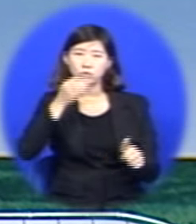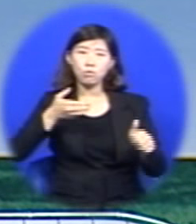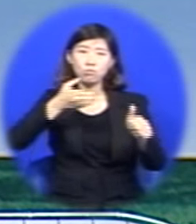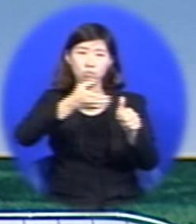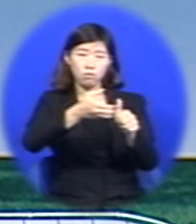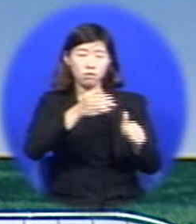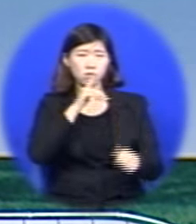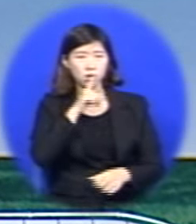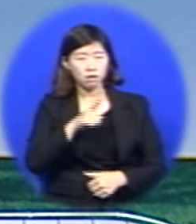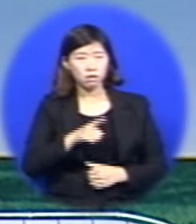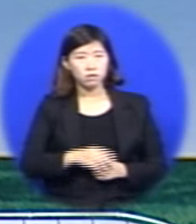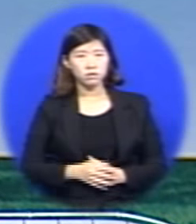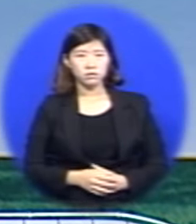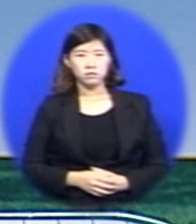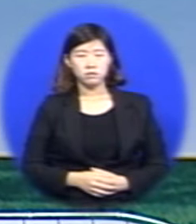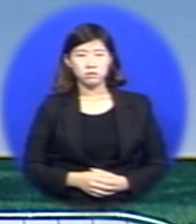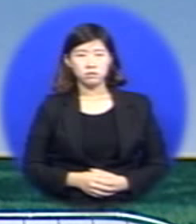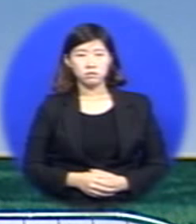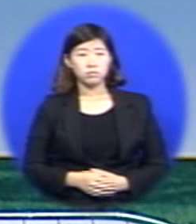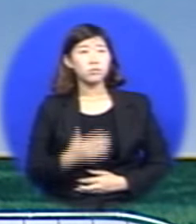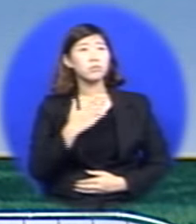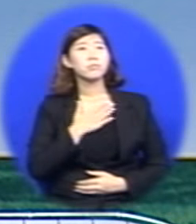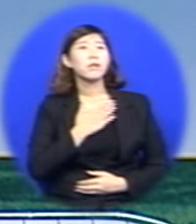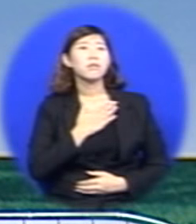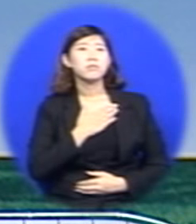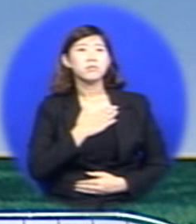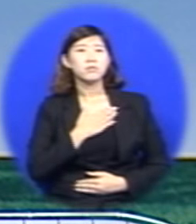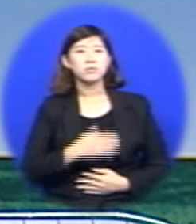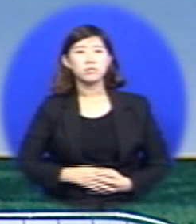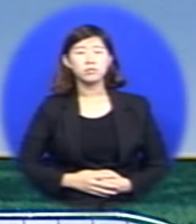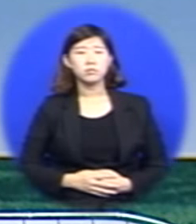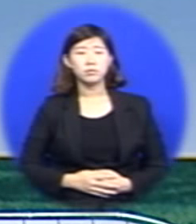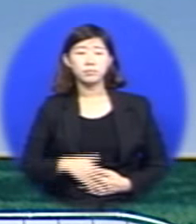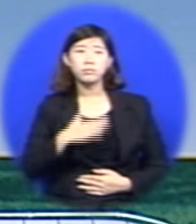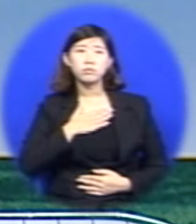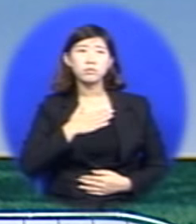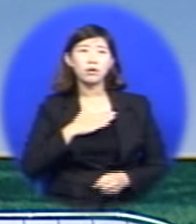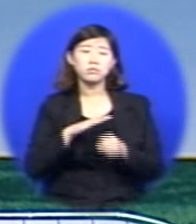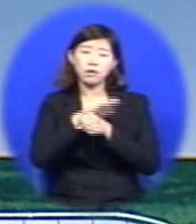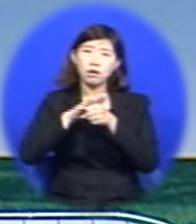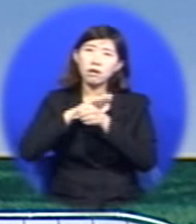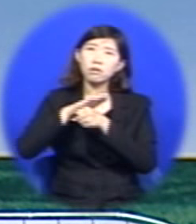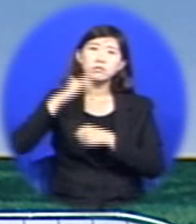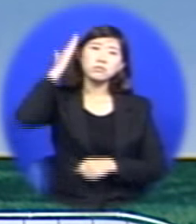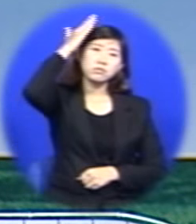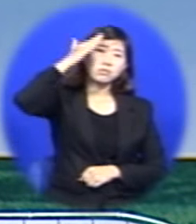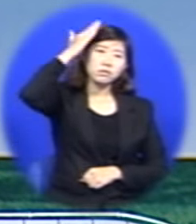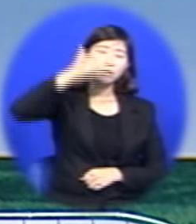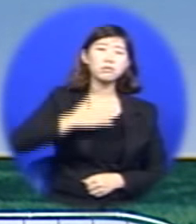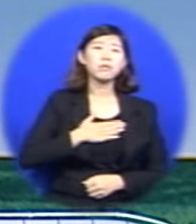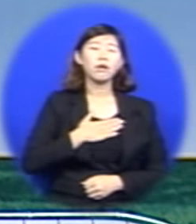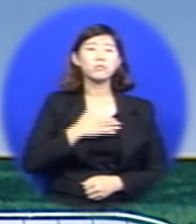그러면서 그러면 나는 누구로부터 사랑을 받아요?